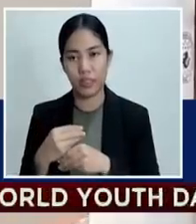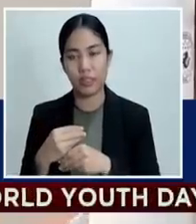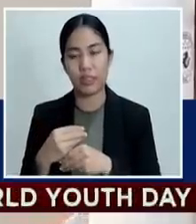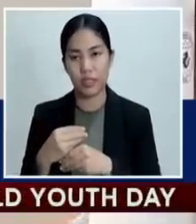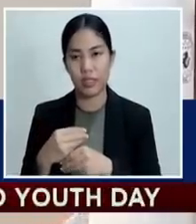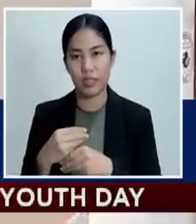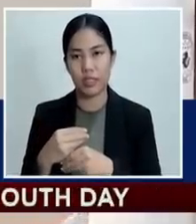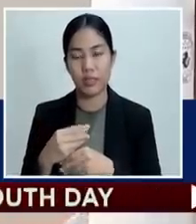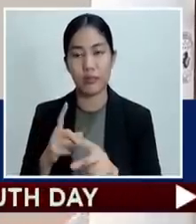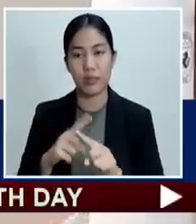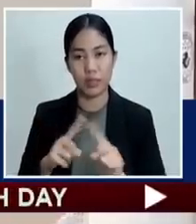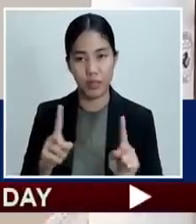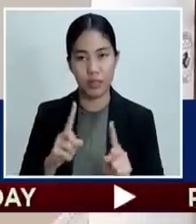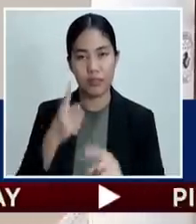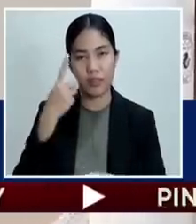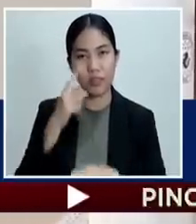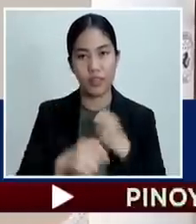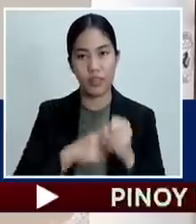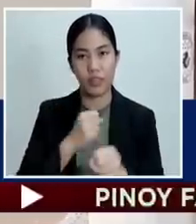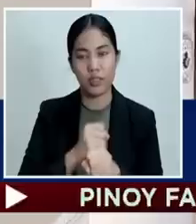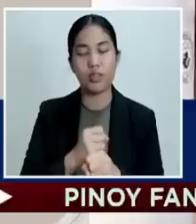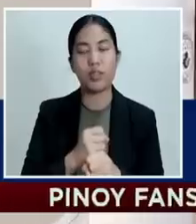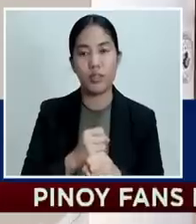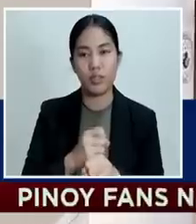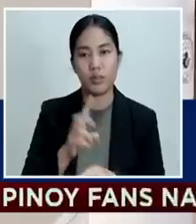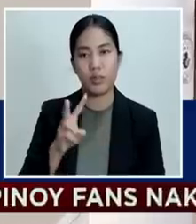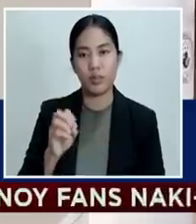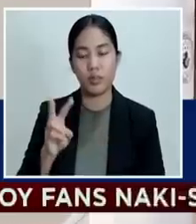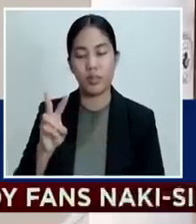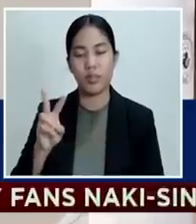2024, it's already 1,000 pesos per